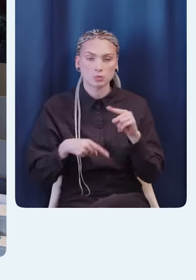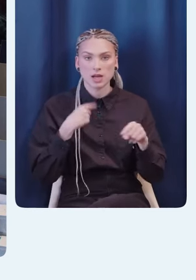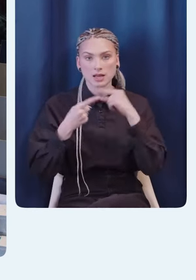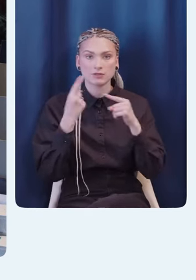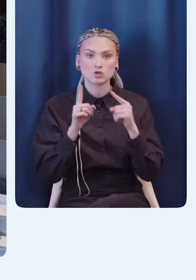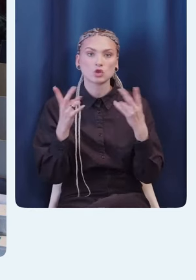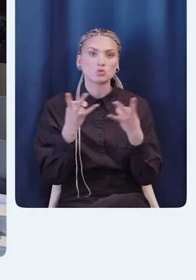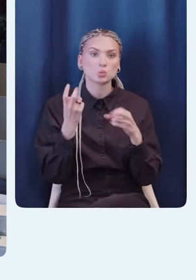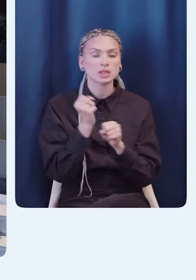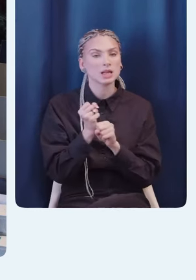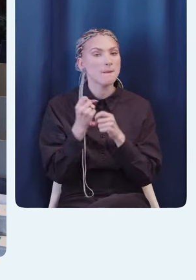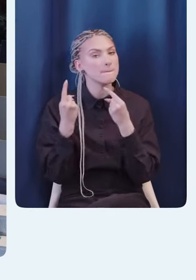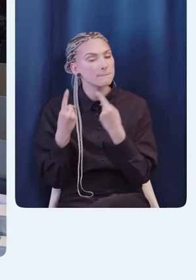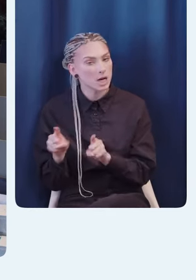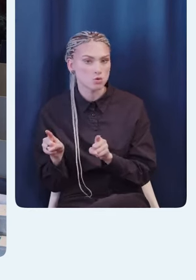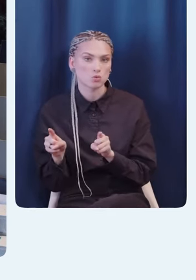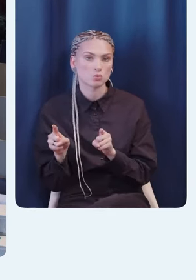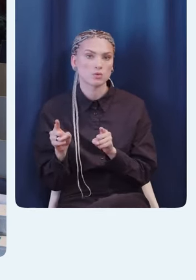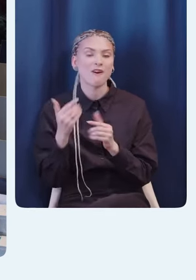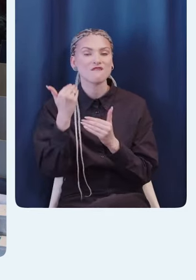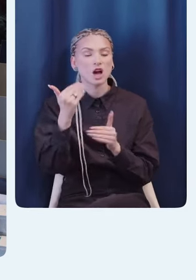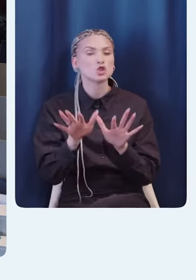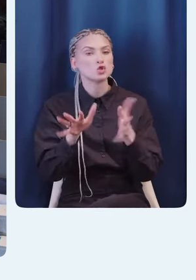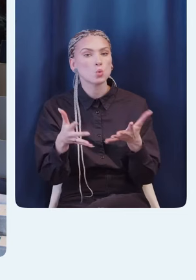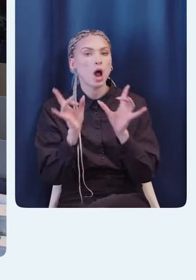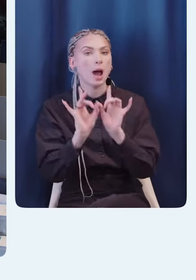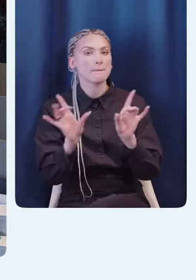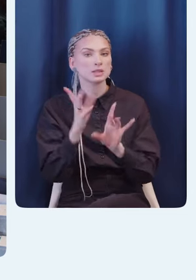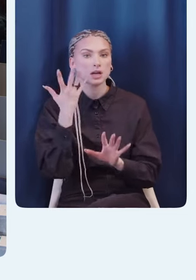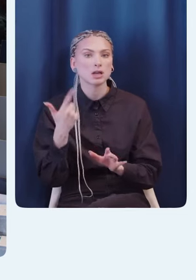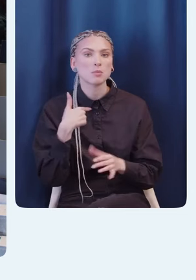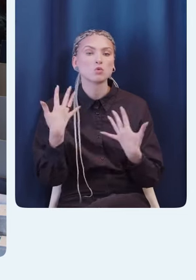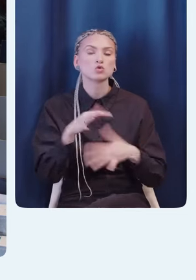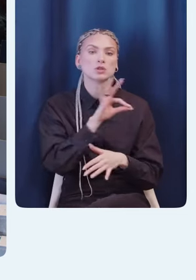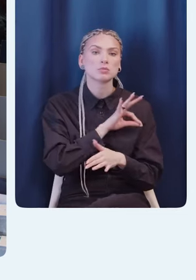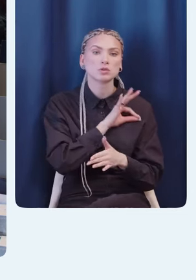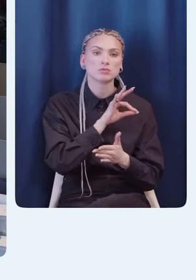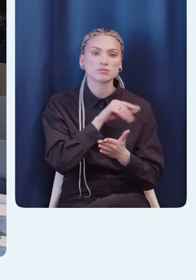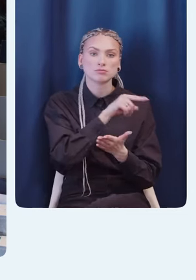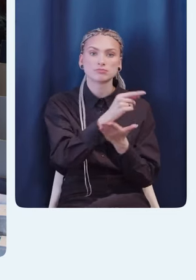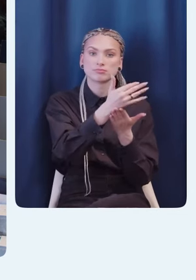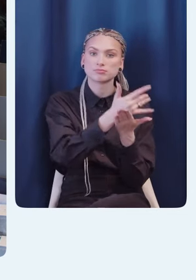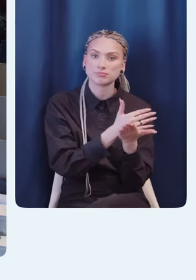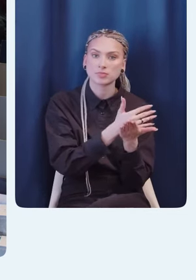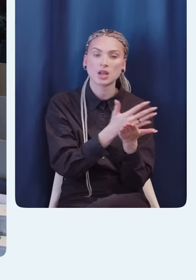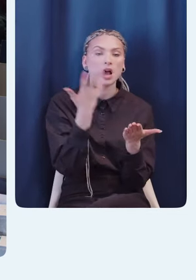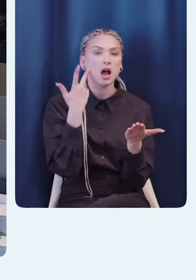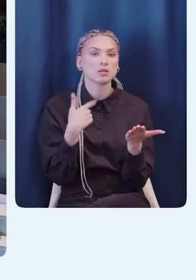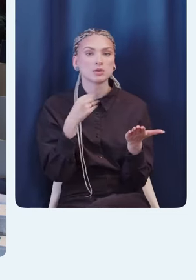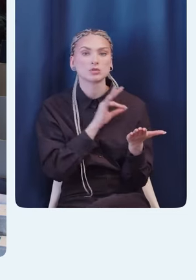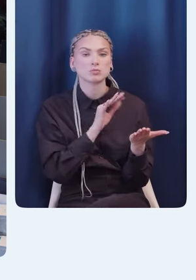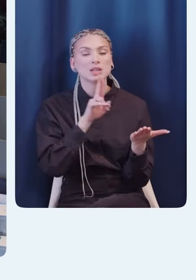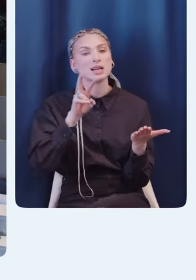немножко делать по-другому. То есть ваш случай описывает, когда мы используем merge descendants, а когда мы используем